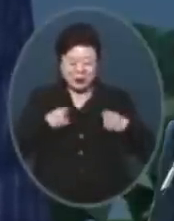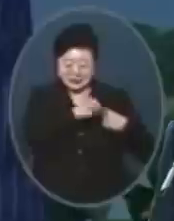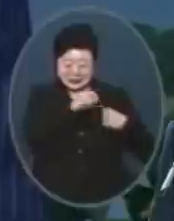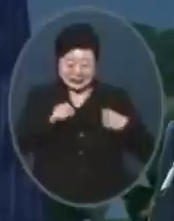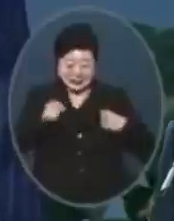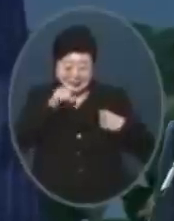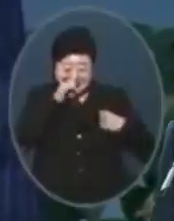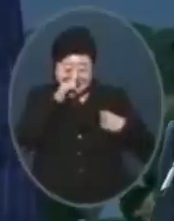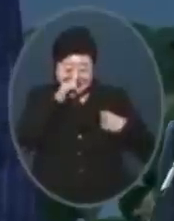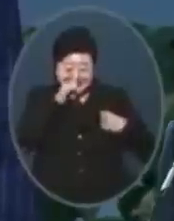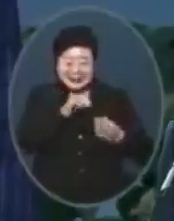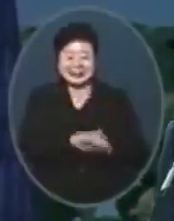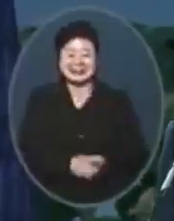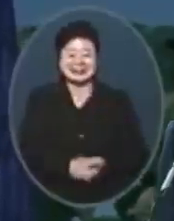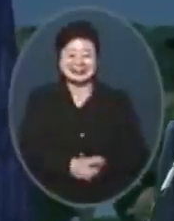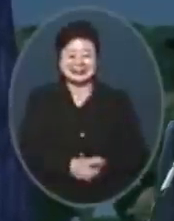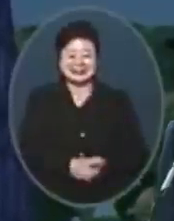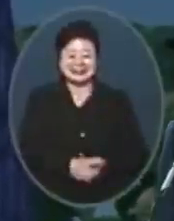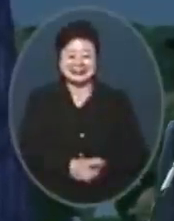그래